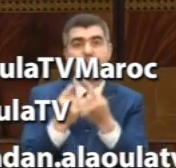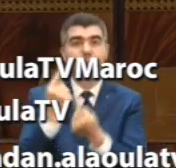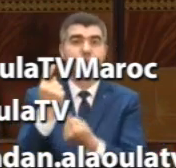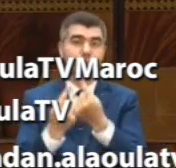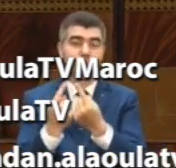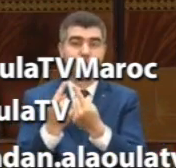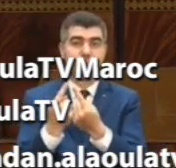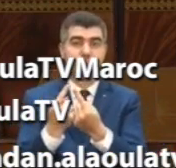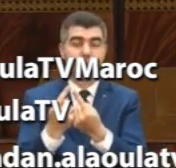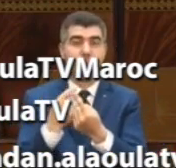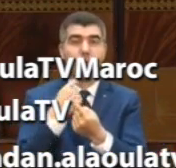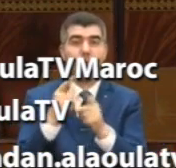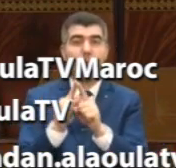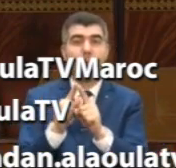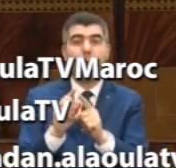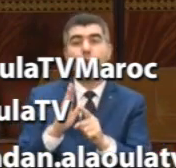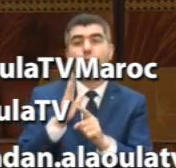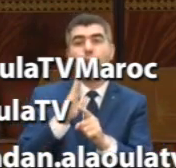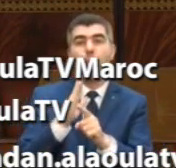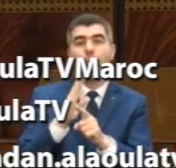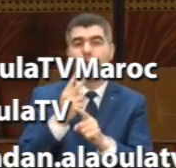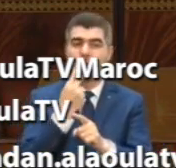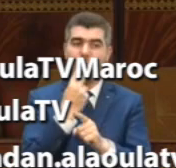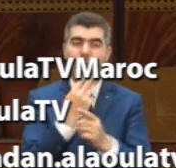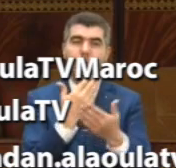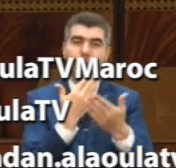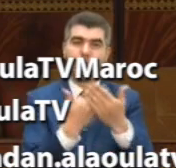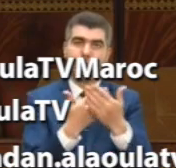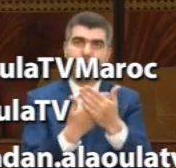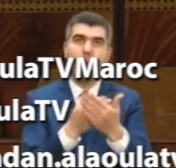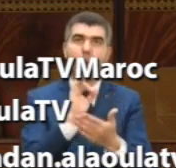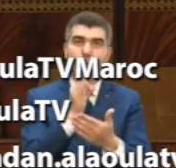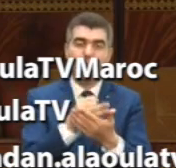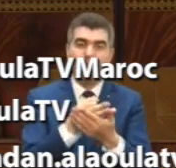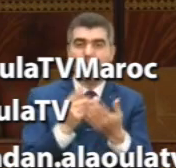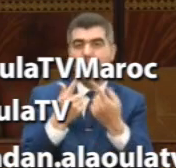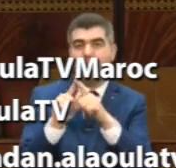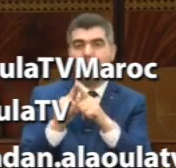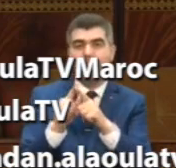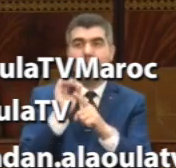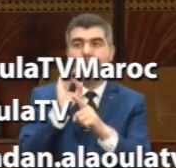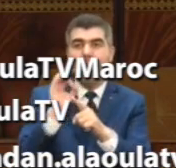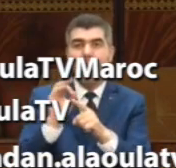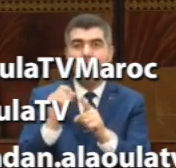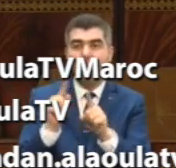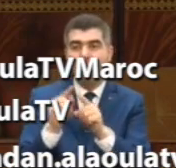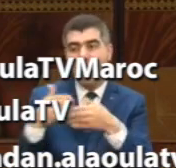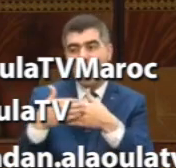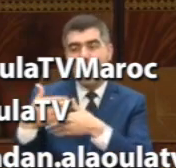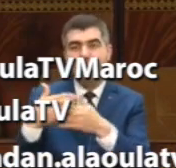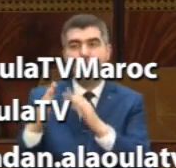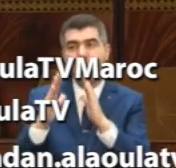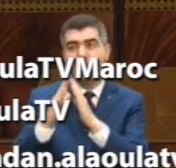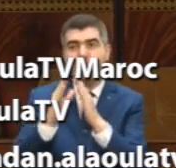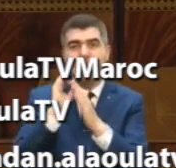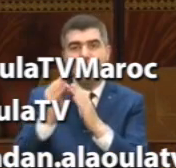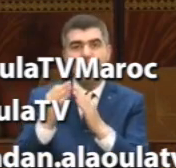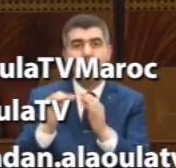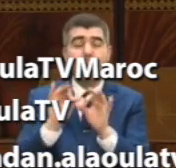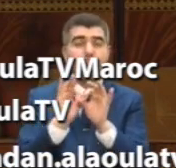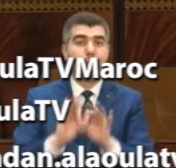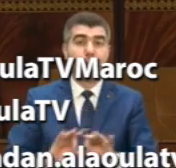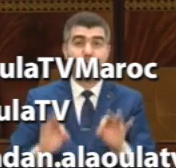المجال، أولهم الشهود. كيف يمكن قبول شهادة شهود في ملكية لا ينتمون للمنطقة التي يتواجد بها العقار؟